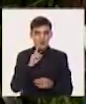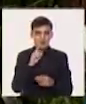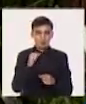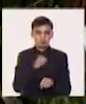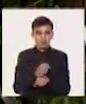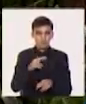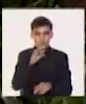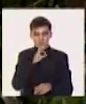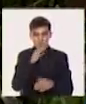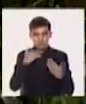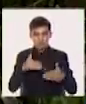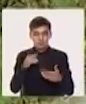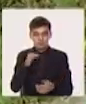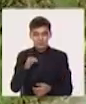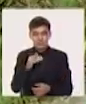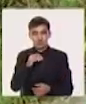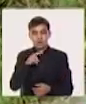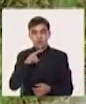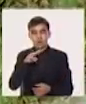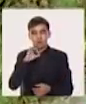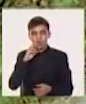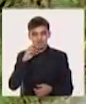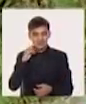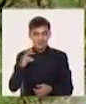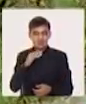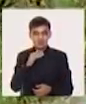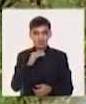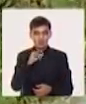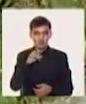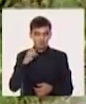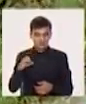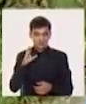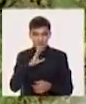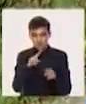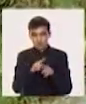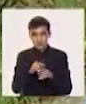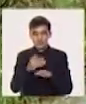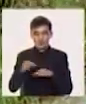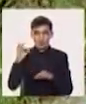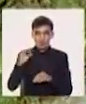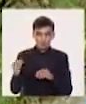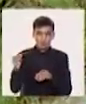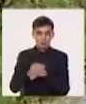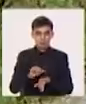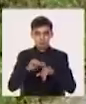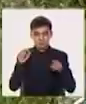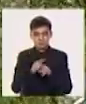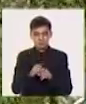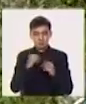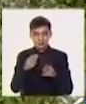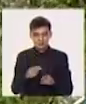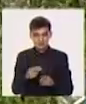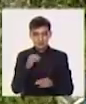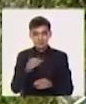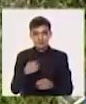ішкенде күйде ғана болды дейді. 90-шы Гүлбахрам Жүніс болса, өсімпұлды тоқтатып сияқыны өсіру қазалы үйге көңіл айта барып Құран оқытуға